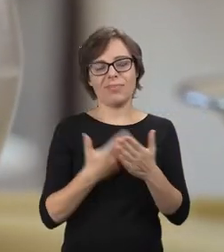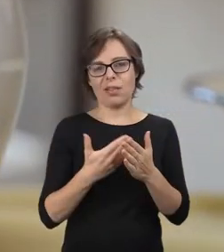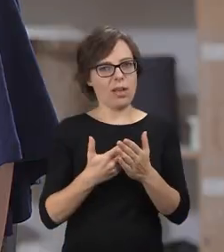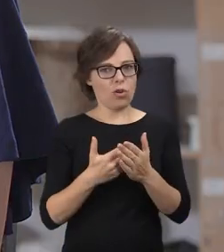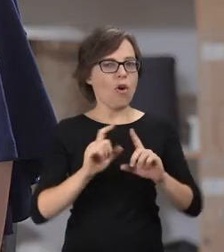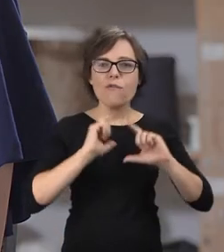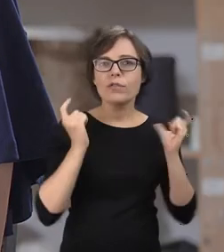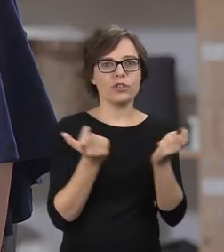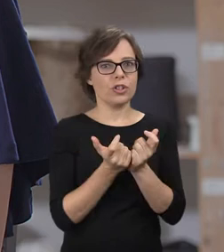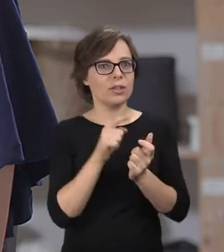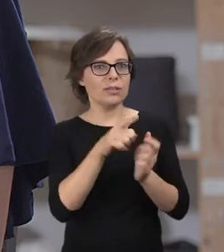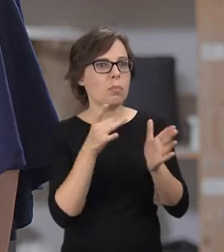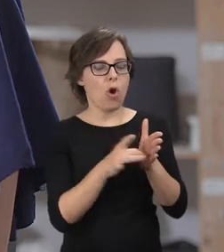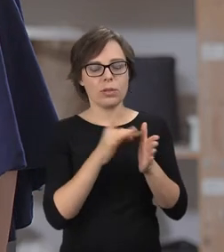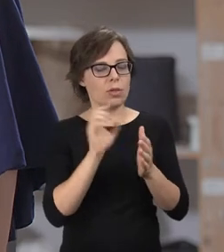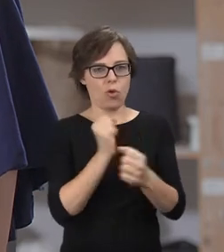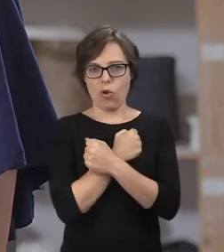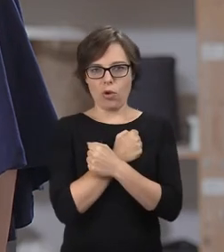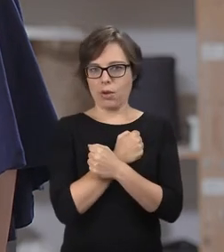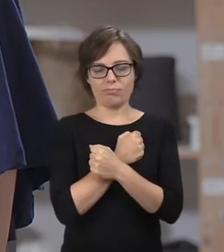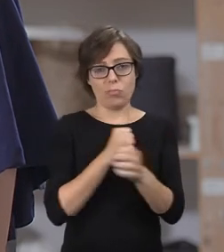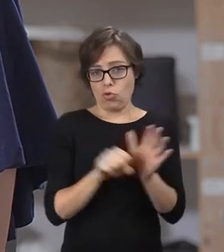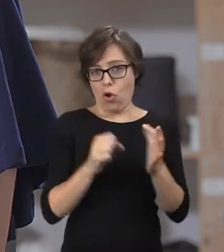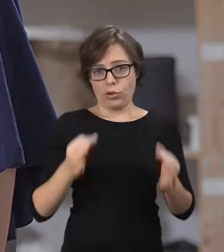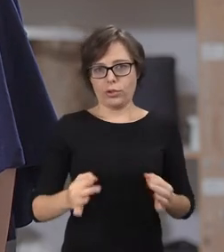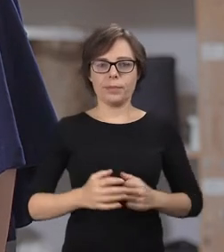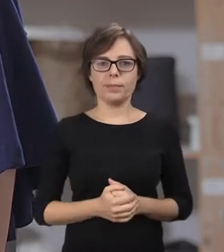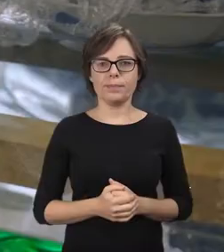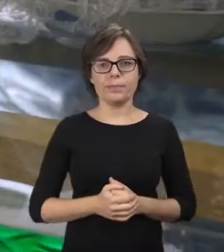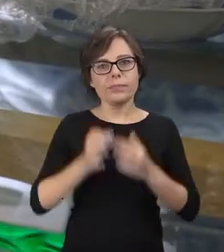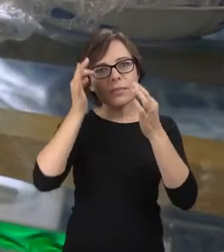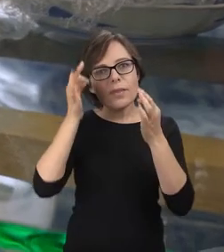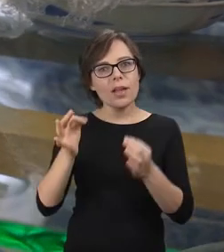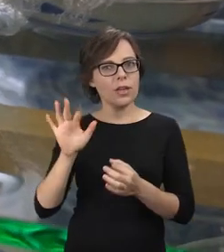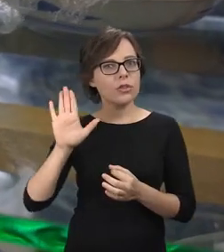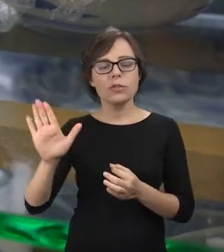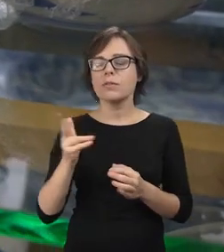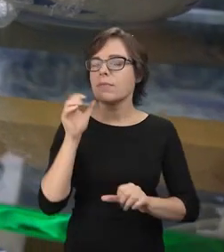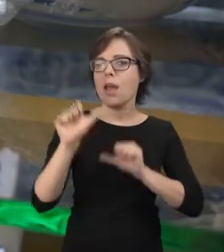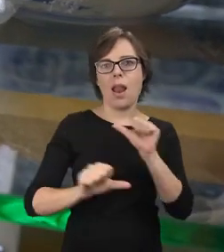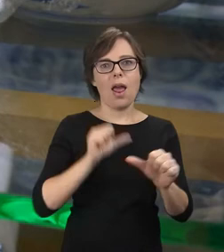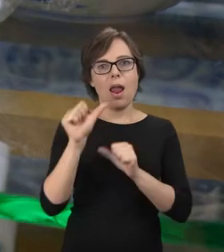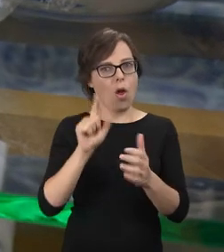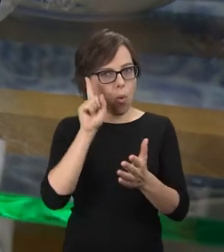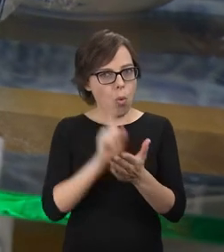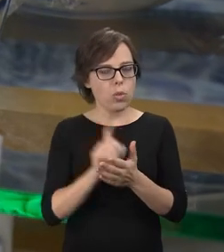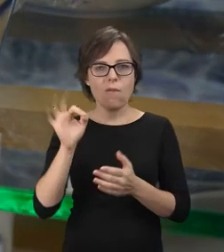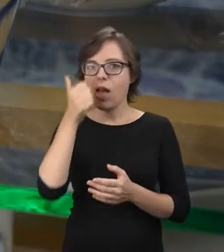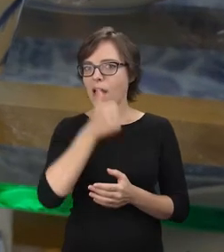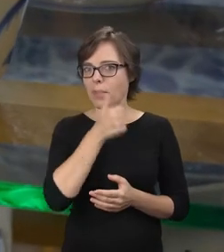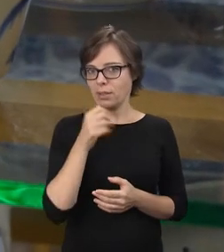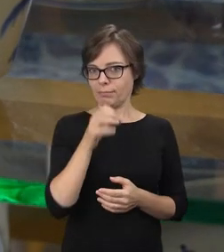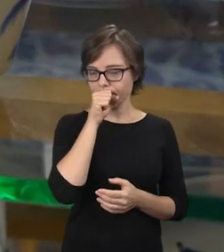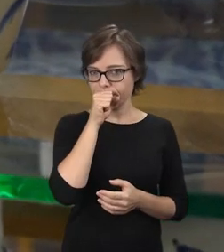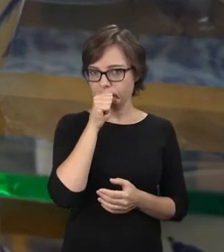Właśnie dlatego wszyscy jesteśmy tak zakochani w porcelanie aż do dzisiaj. Chińczycy przez bardzo długi okres dzielnie